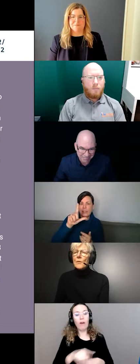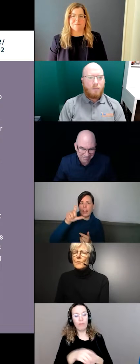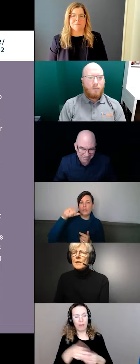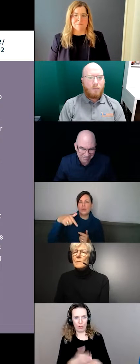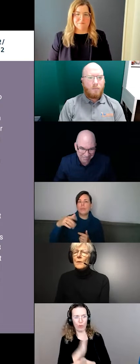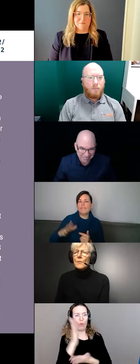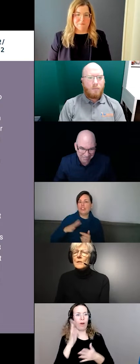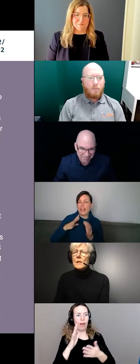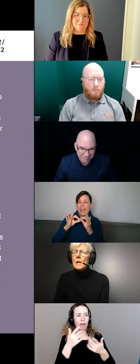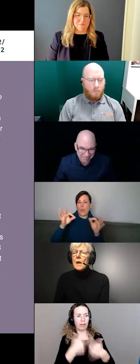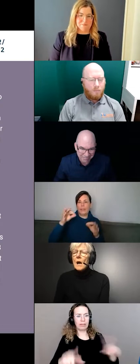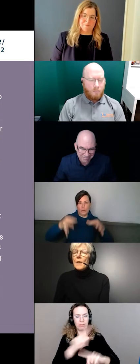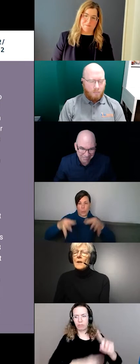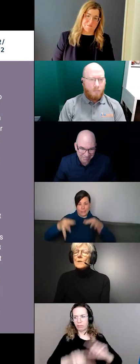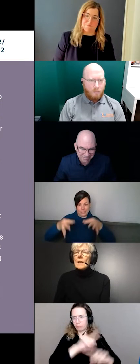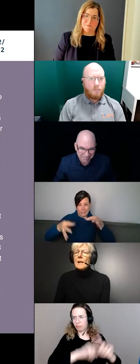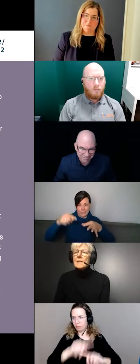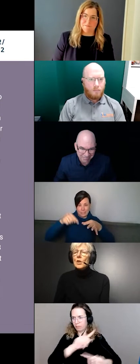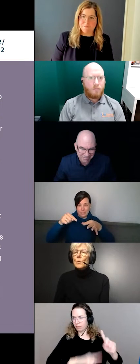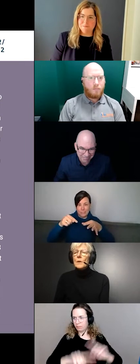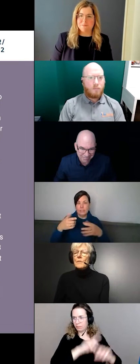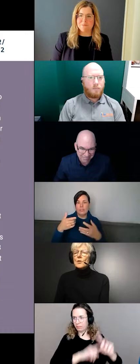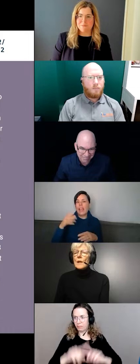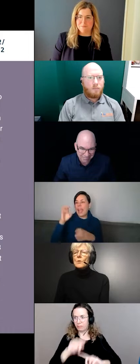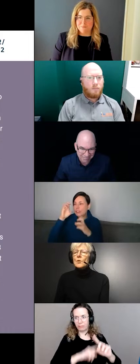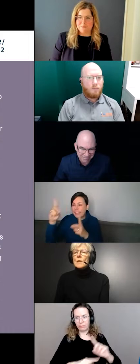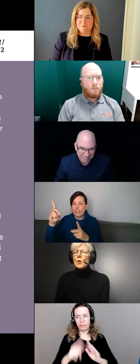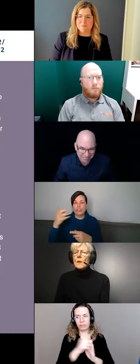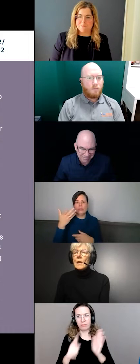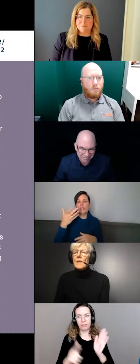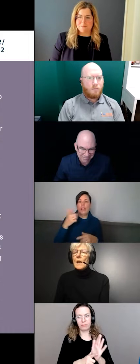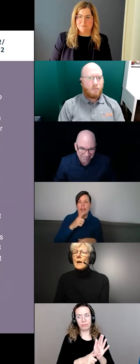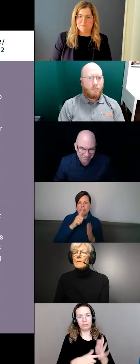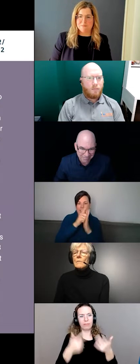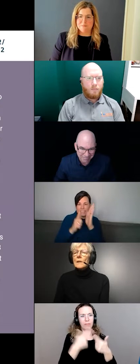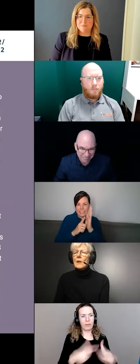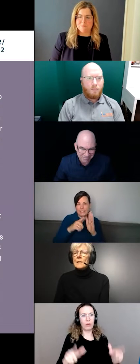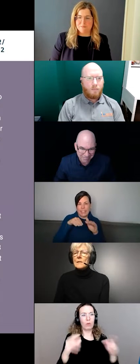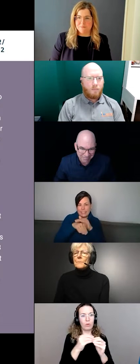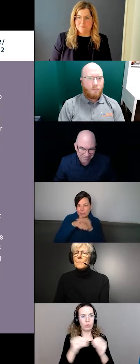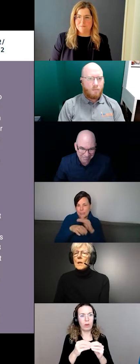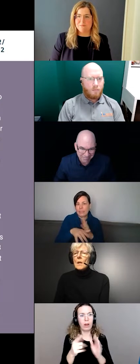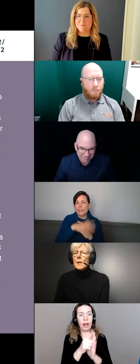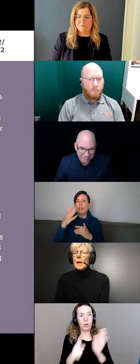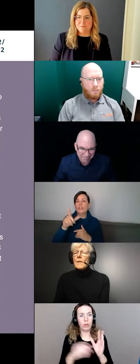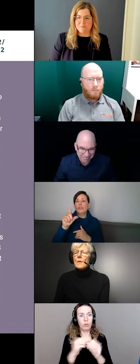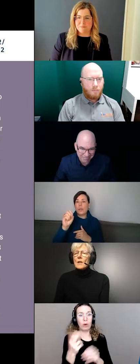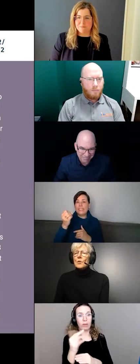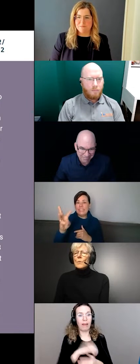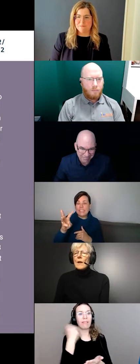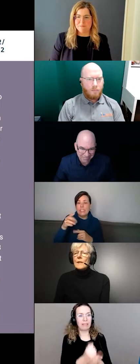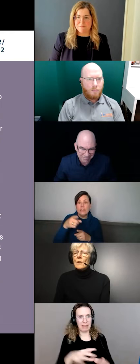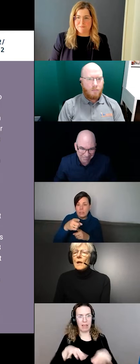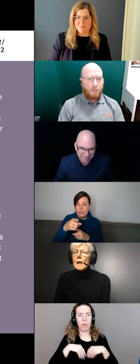donnant aux enfants le droit à la ligne des 5. Puis la loi numéro 13 a été